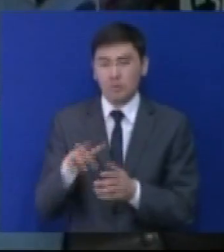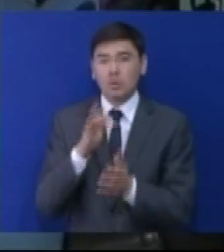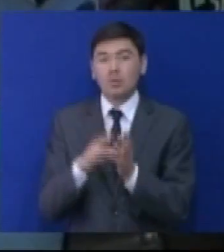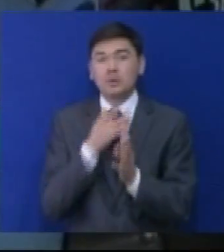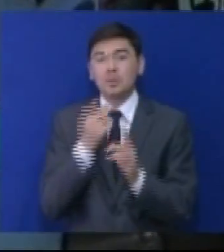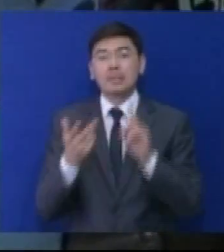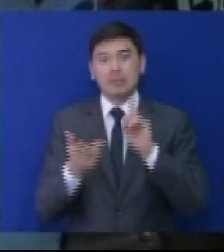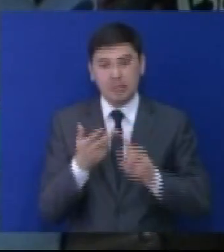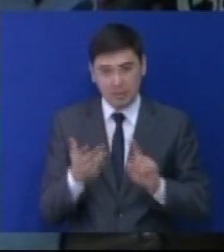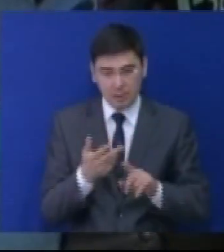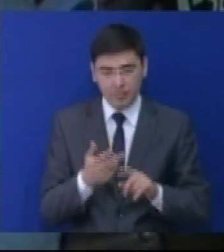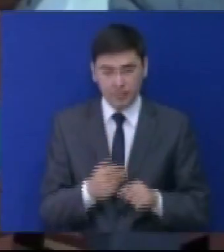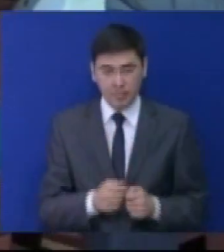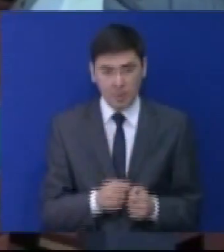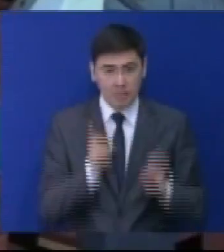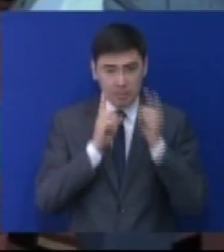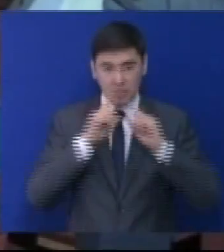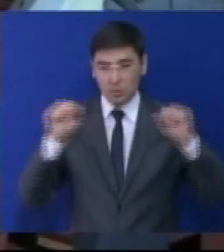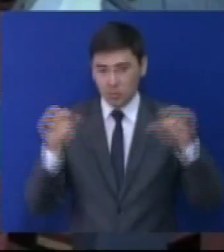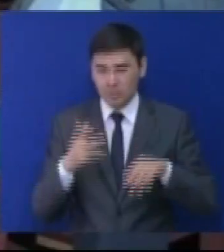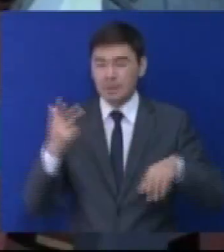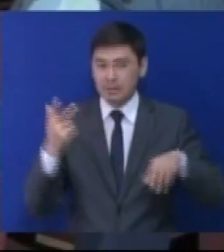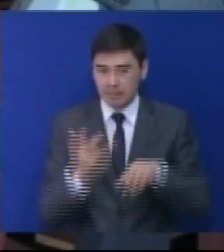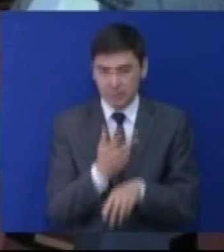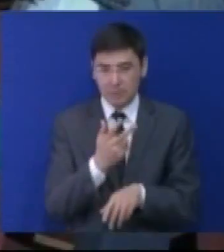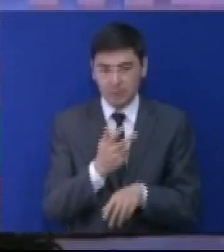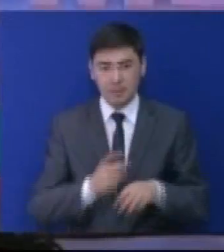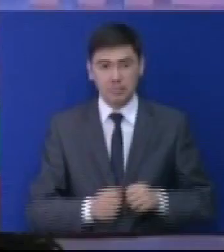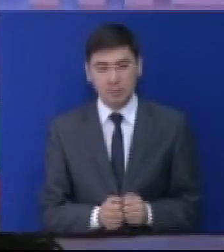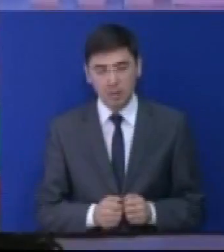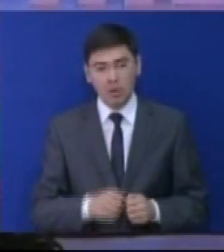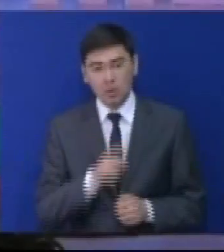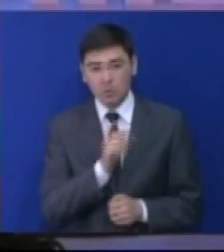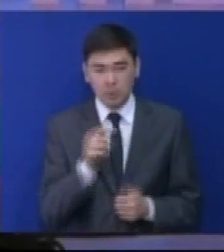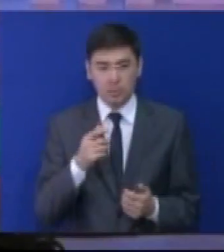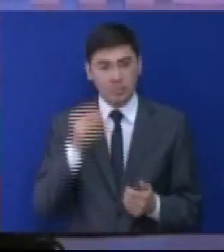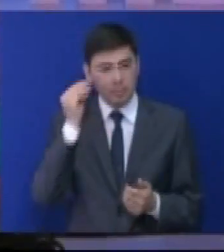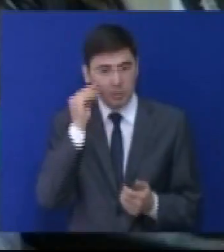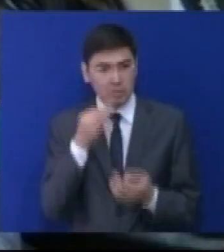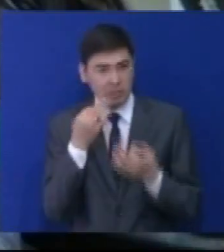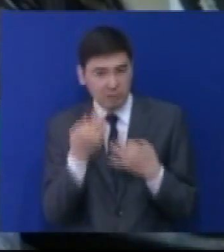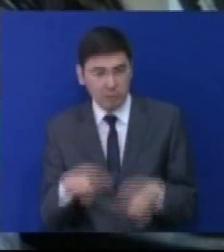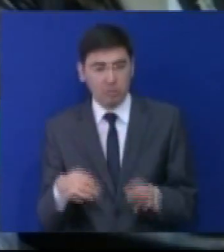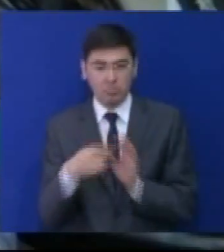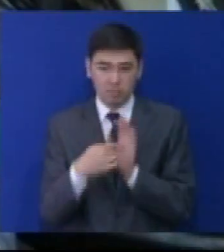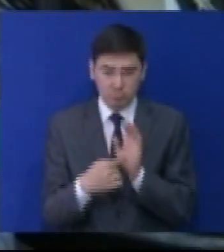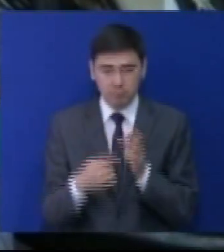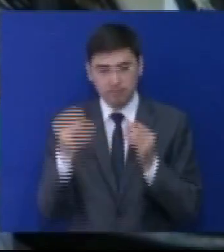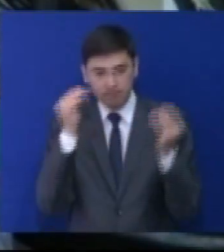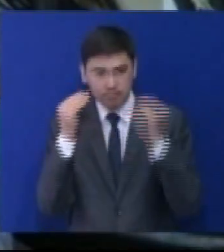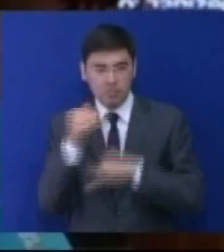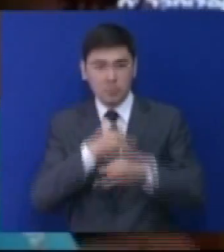TEDx үшінші рет өткізілді. Бұл формат спикерлердің көпшілікпен еркін пікір алмасуымен ерекшеленеді, дейді